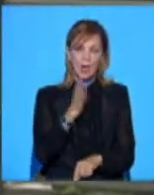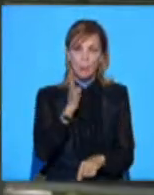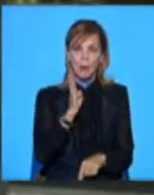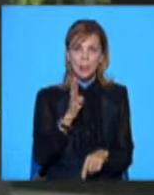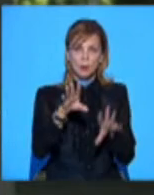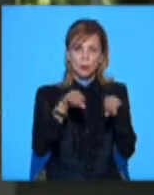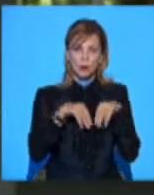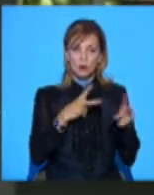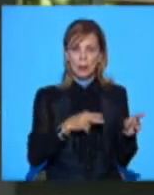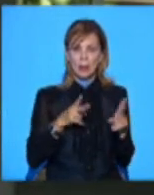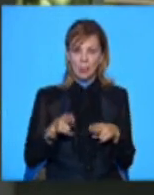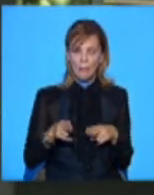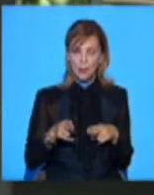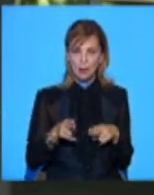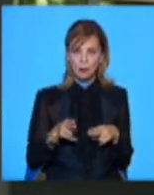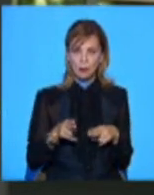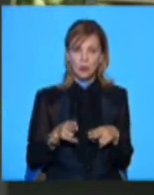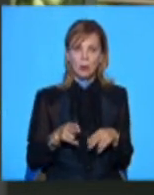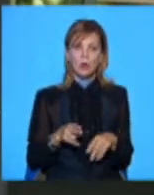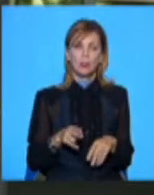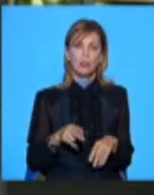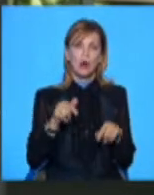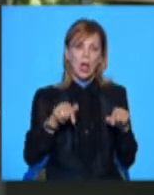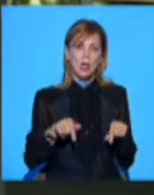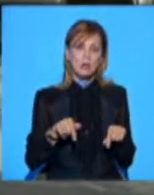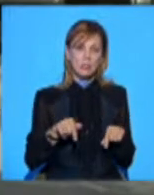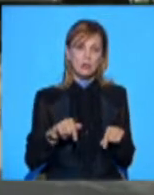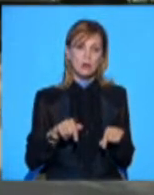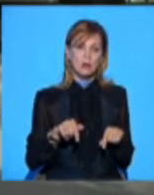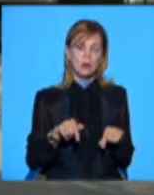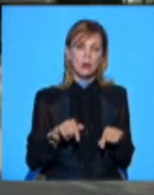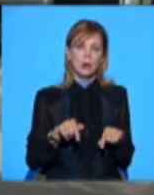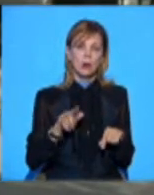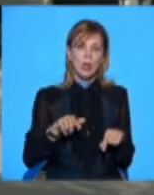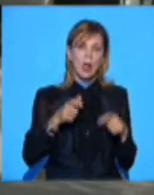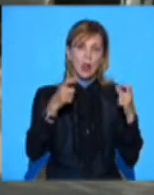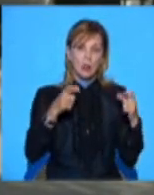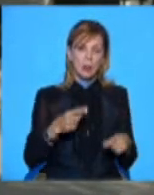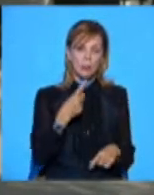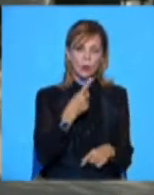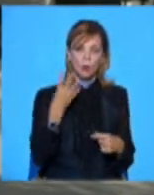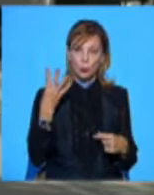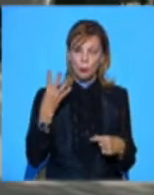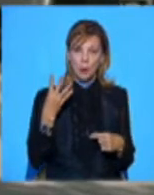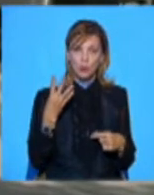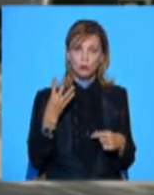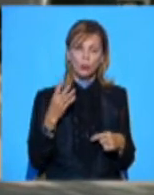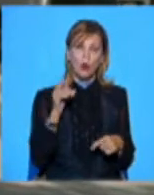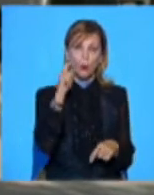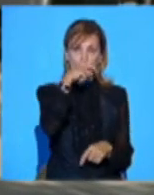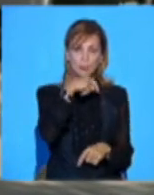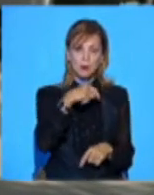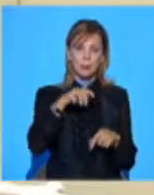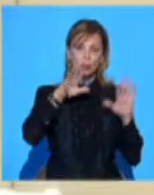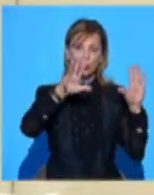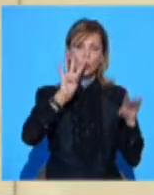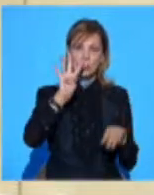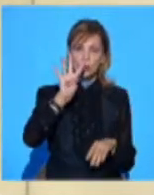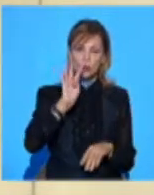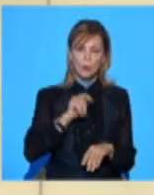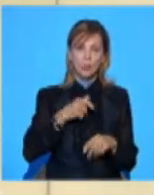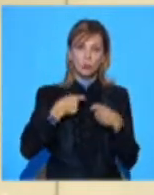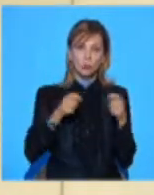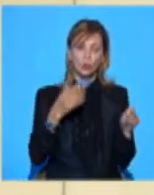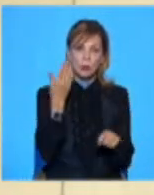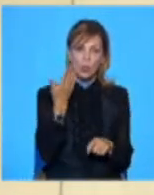tratament medicamentos sub supravegherea medicilor. Astăzi, doar la ciclul primar au absentat 94 de copii. Cu toții au servit masa la